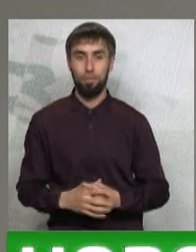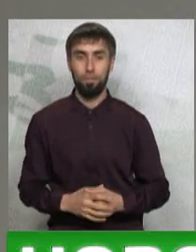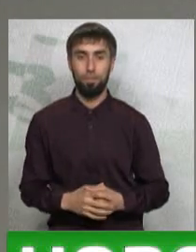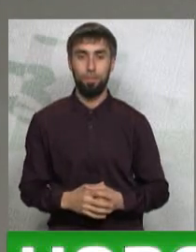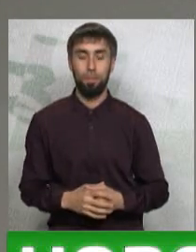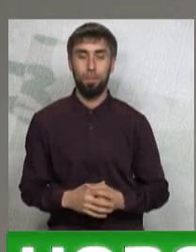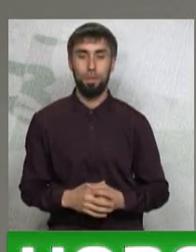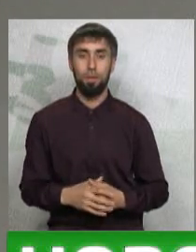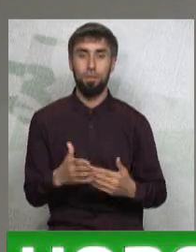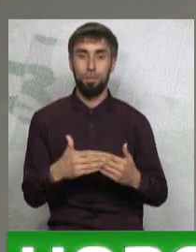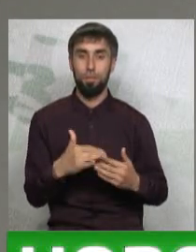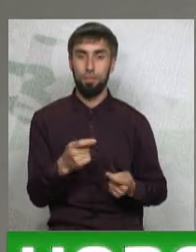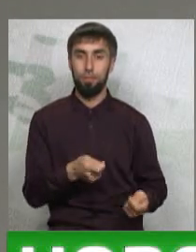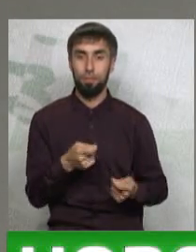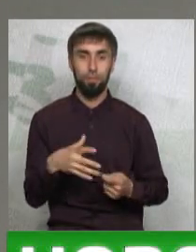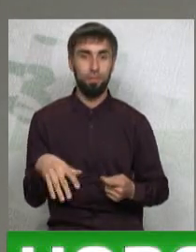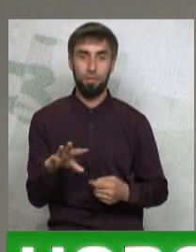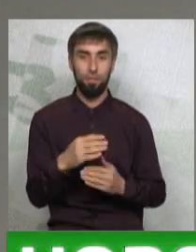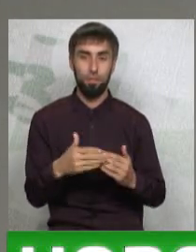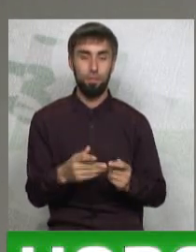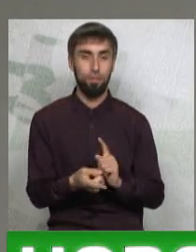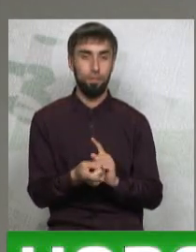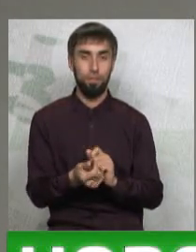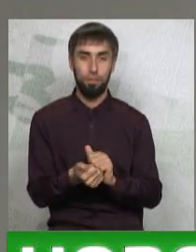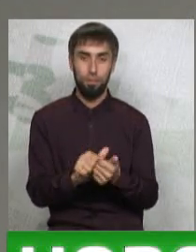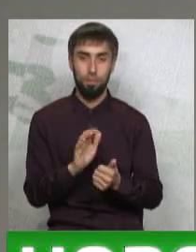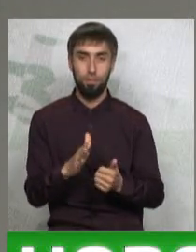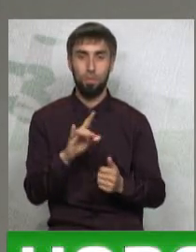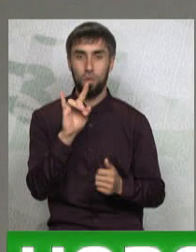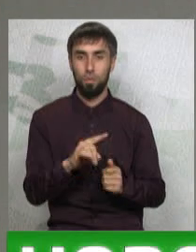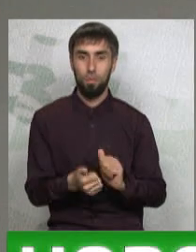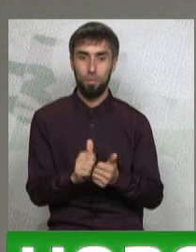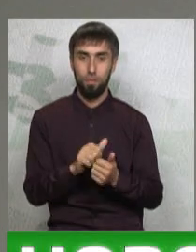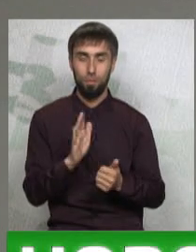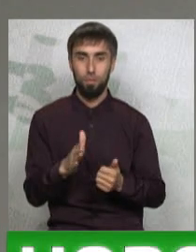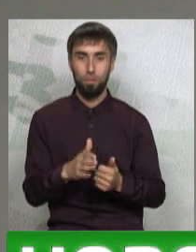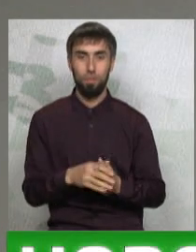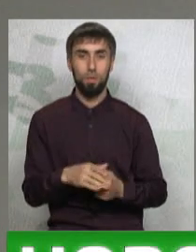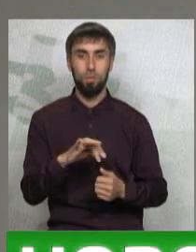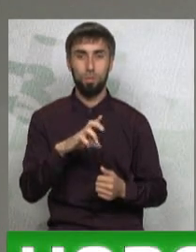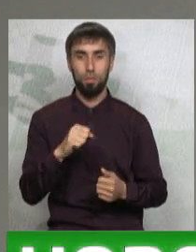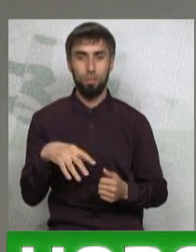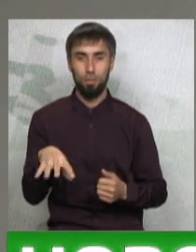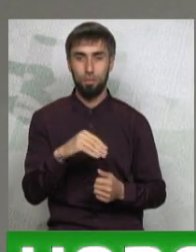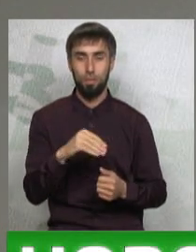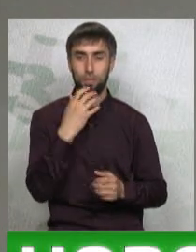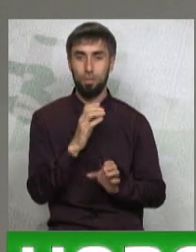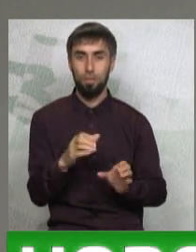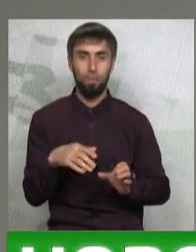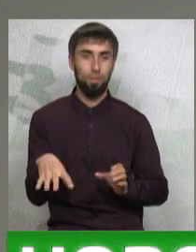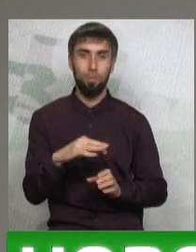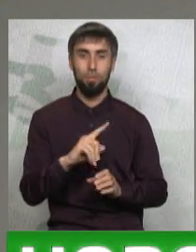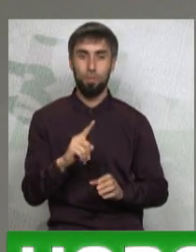Ждал Эндали Хакачижи, уж молил же, не охучи, корхучиж, да, хиль молил же, турб отопление, уж молил